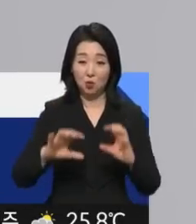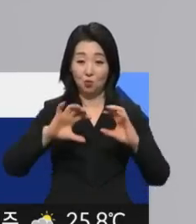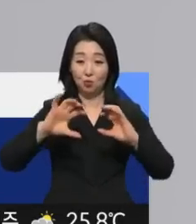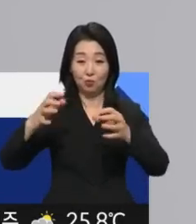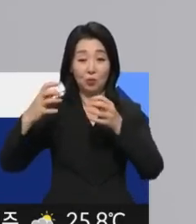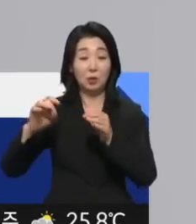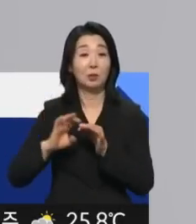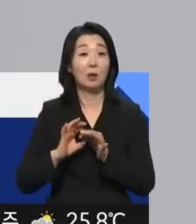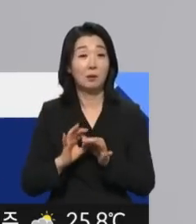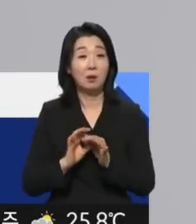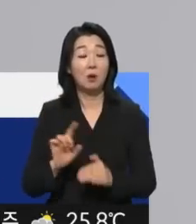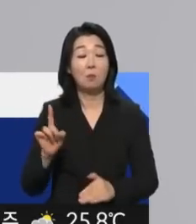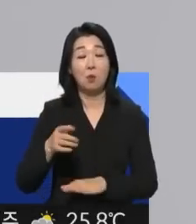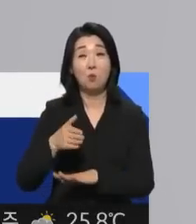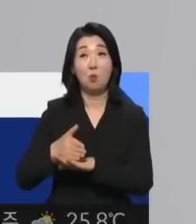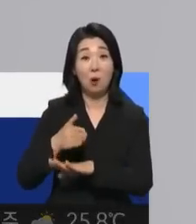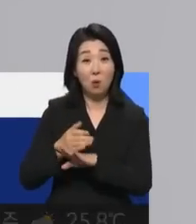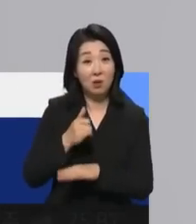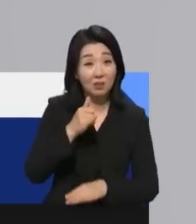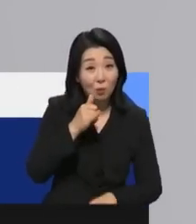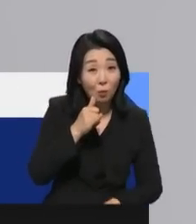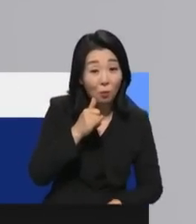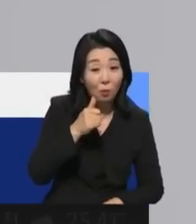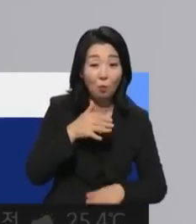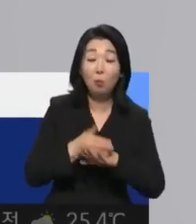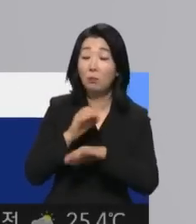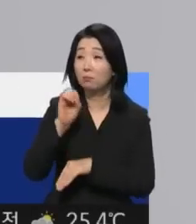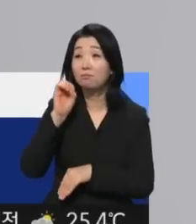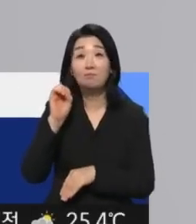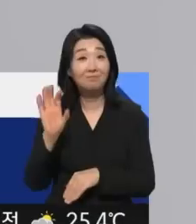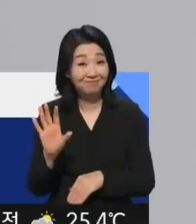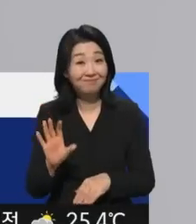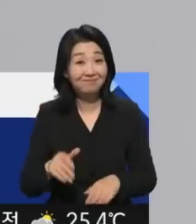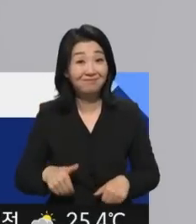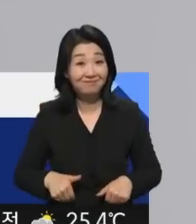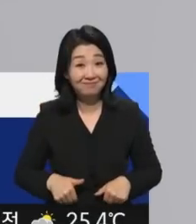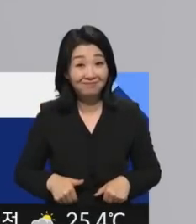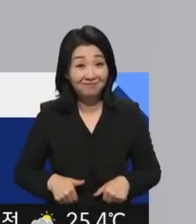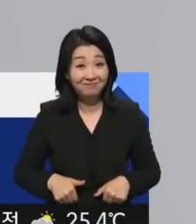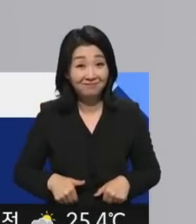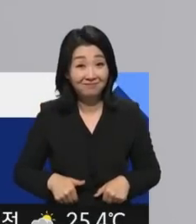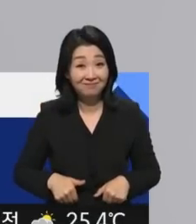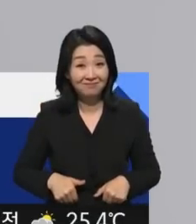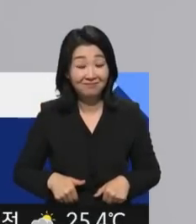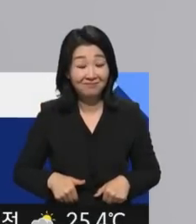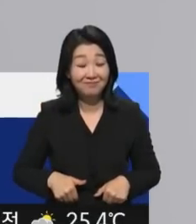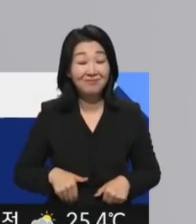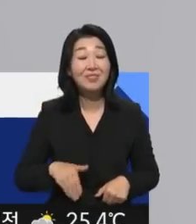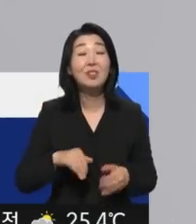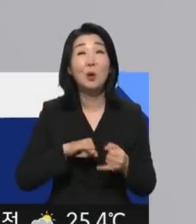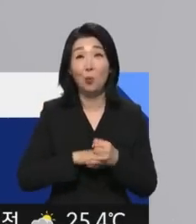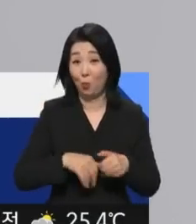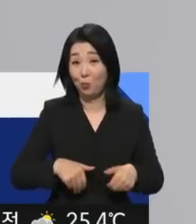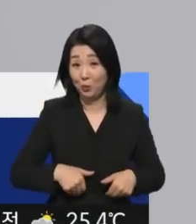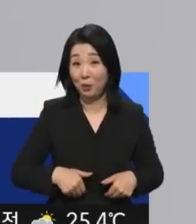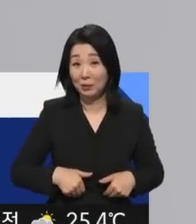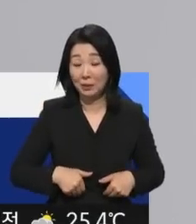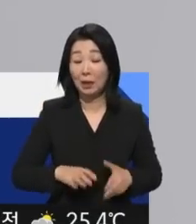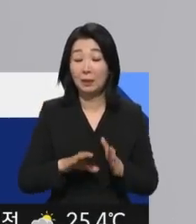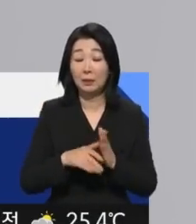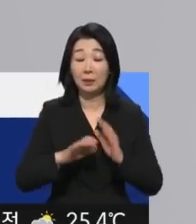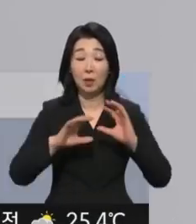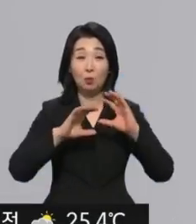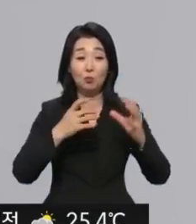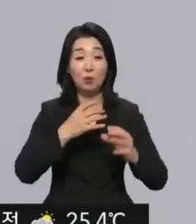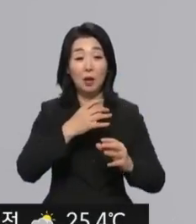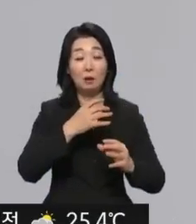있어서 고마운 것이 있으면 고맙다고 얘기할 줄 아는 그런 게 있어야 국격이 있고